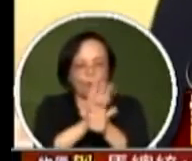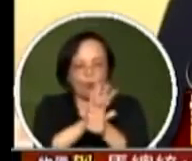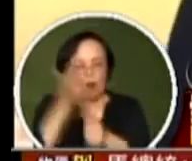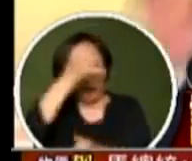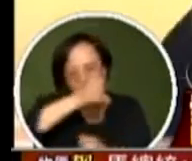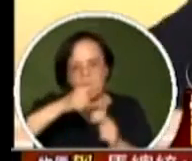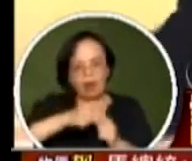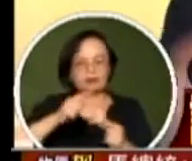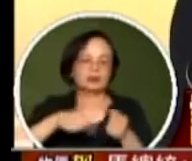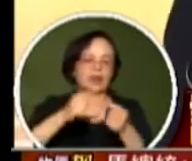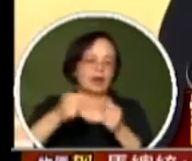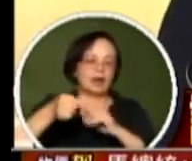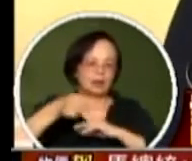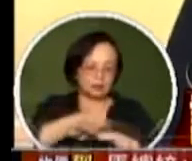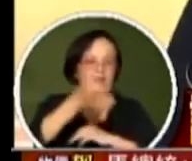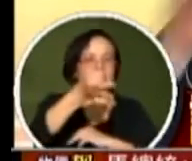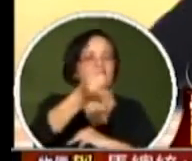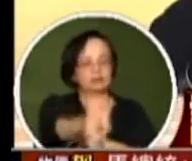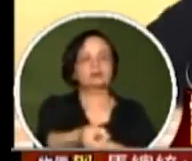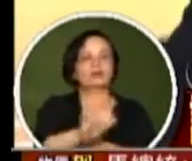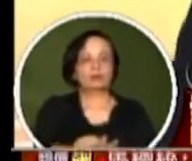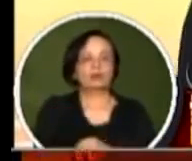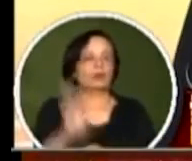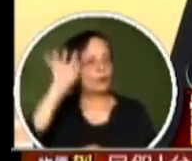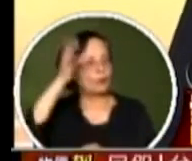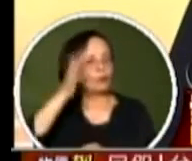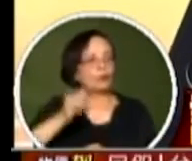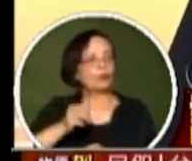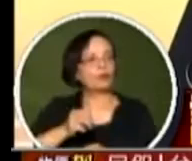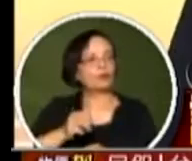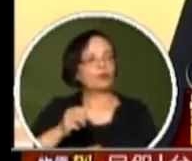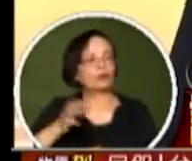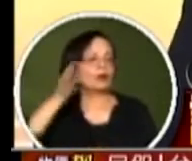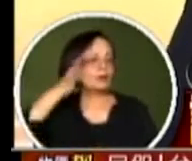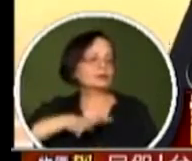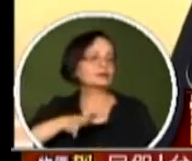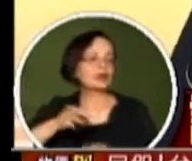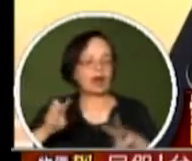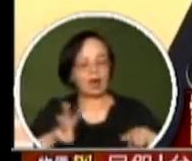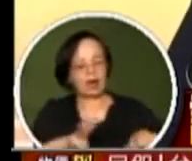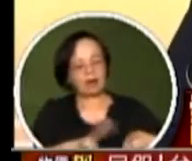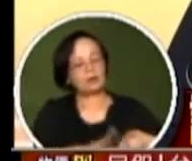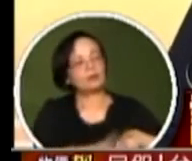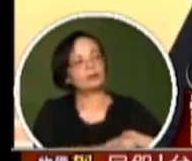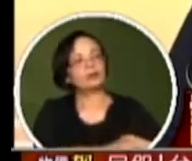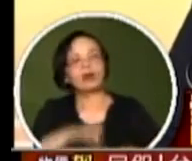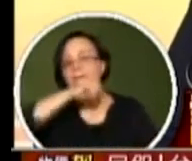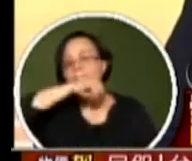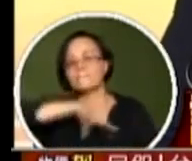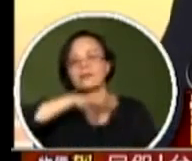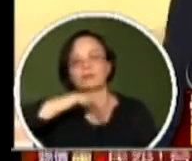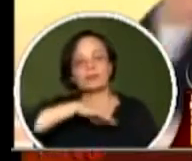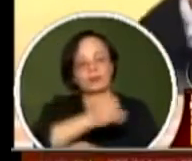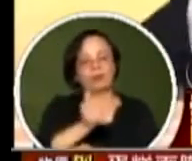年金的政策，提出老农津贴的政策。那个时候苏家权这个秘书长当时他选这个